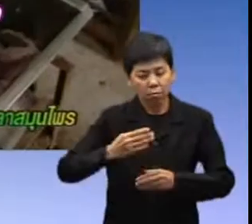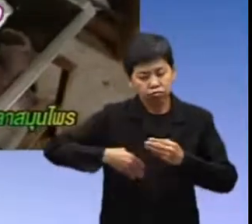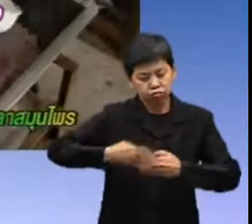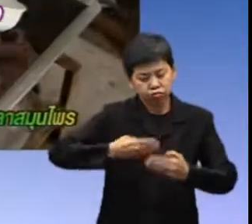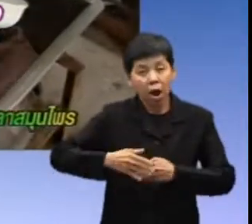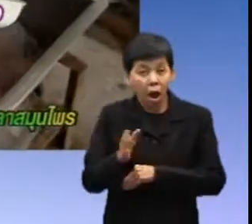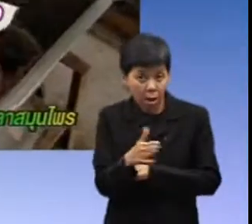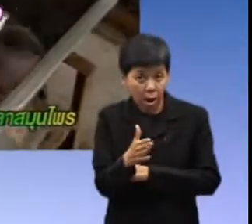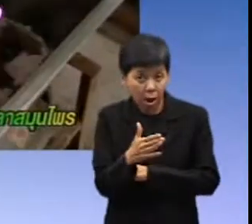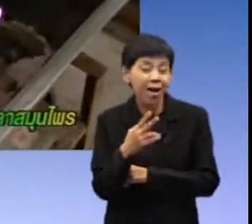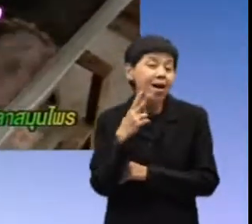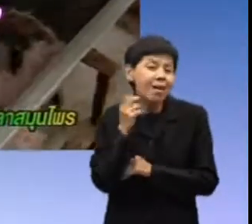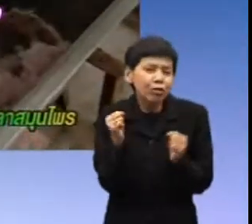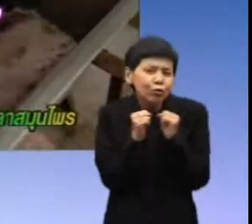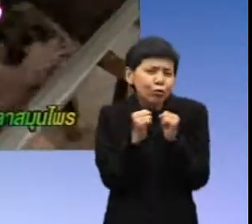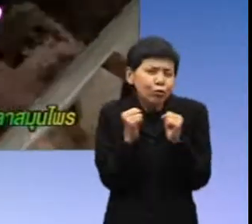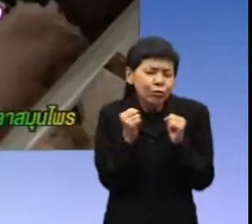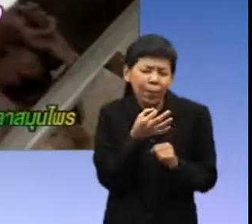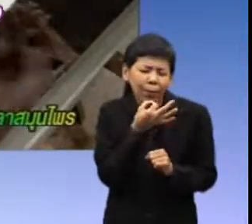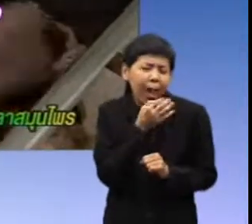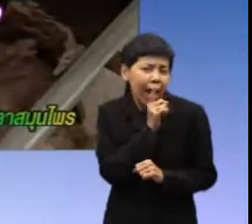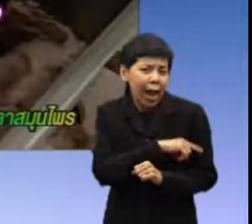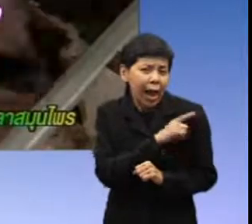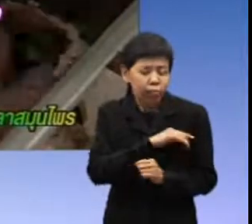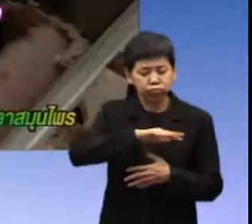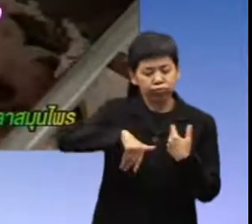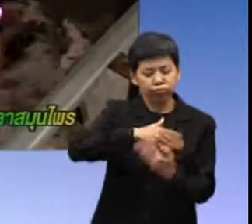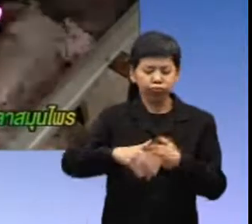เนื้อปลากับน้ำแข็งแล้วก็เกลือนะคะ